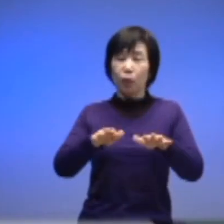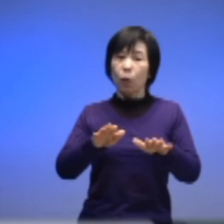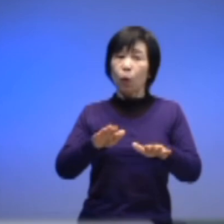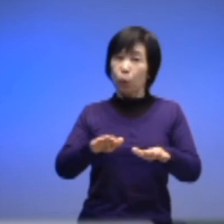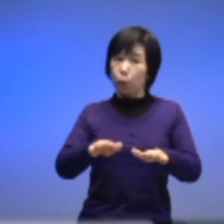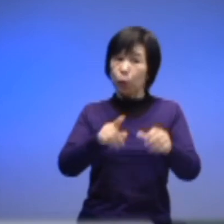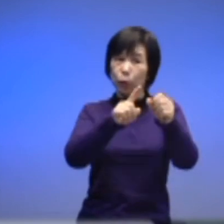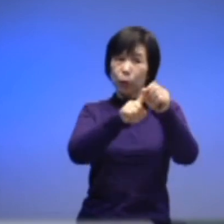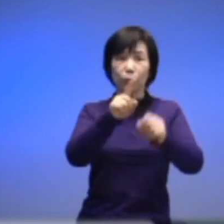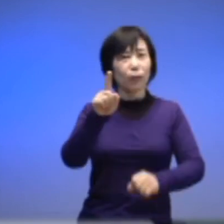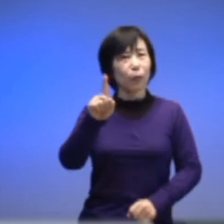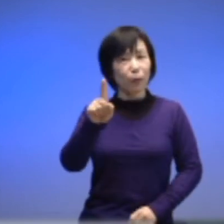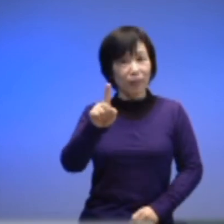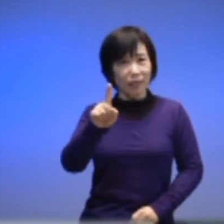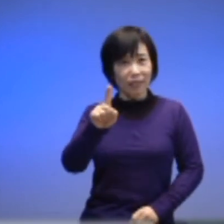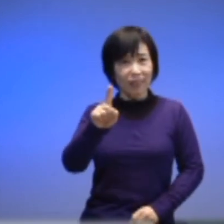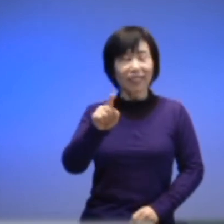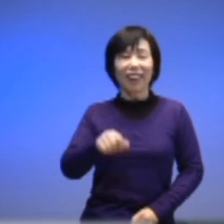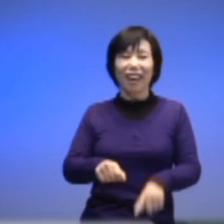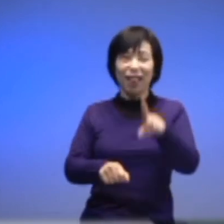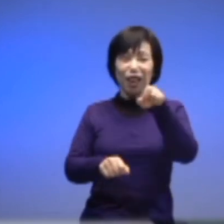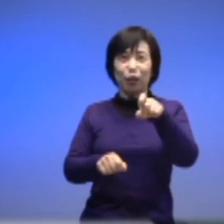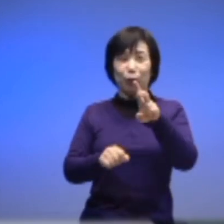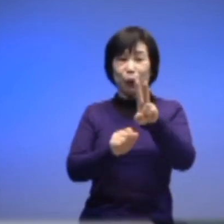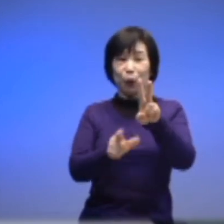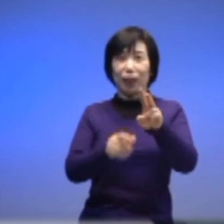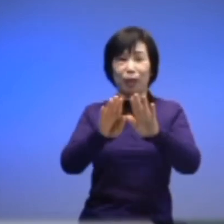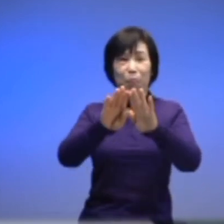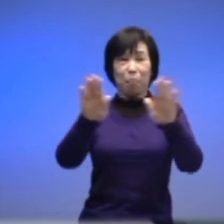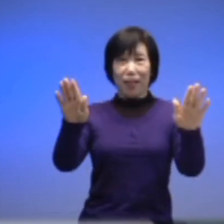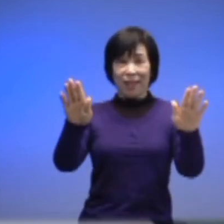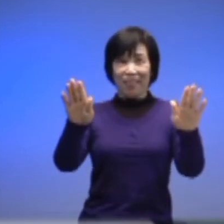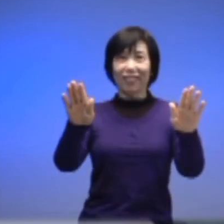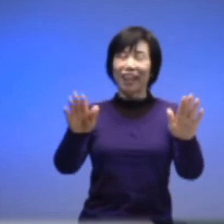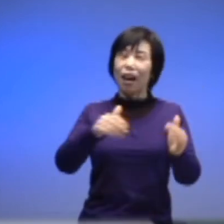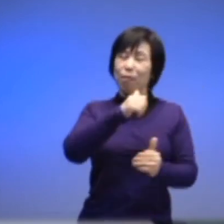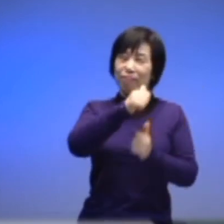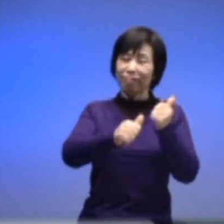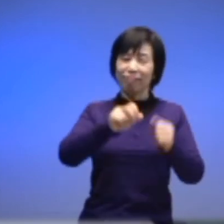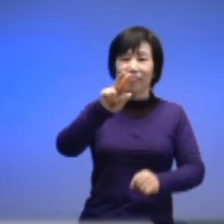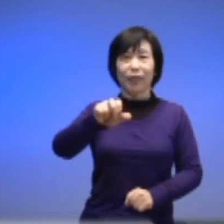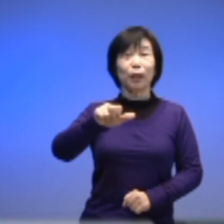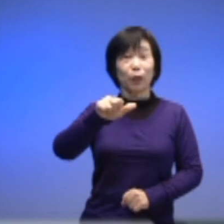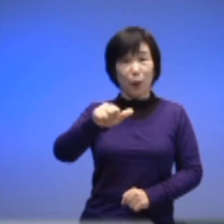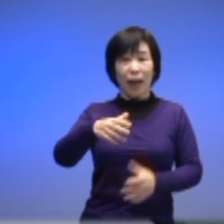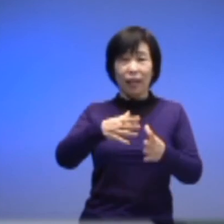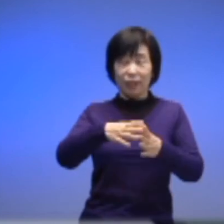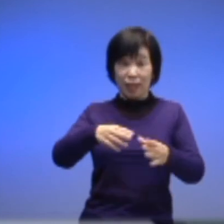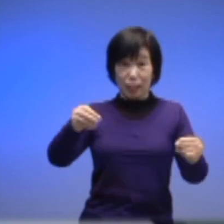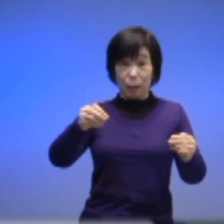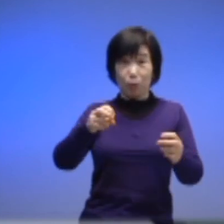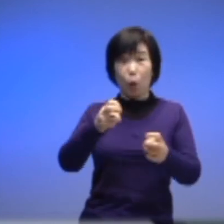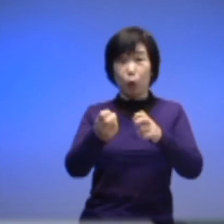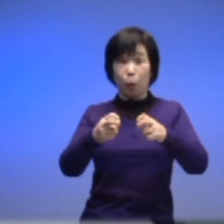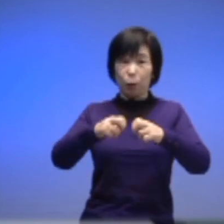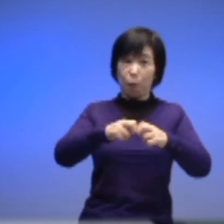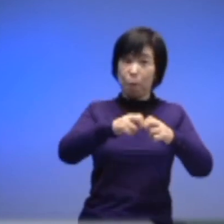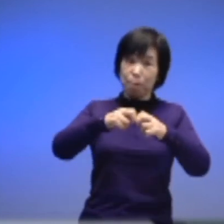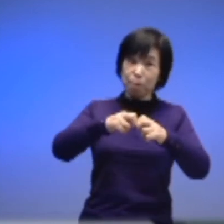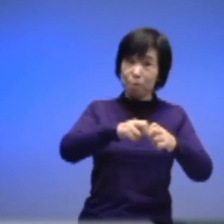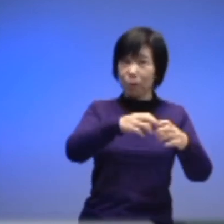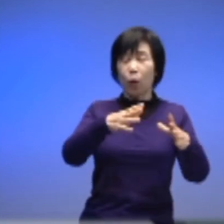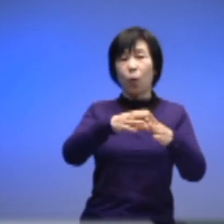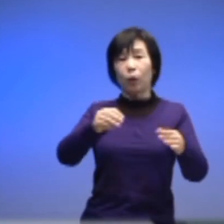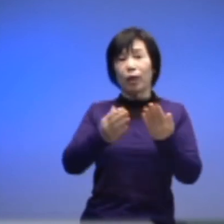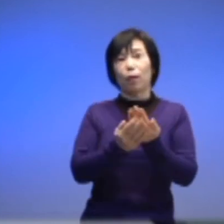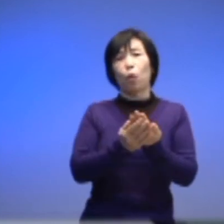今年の目標は12月に開催される第25回全日本ロボット相撲全国大会